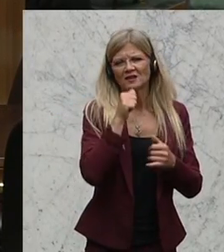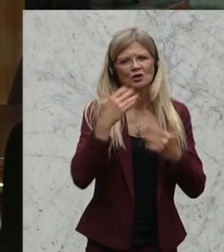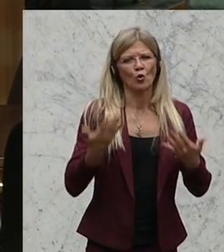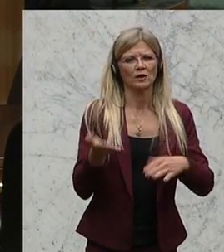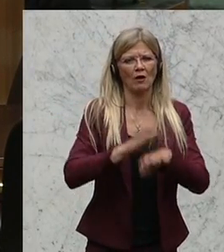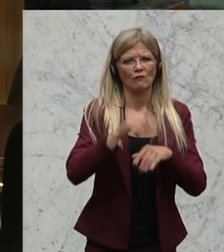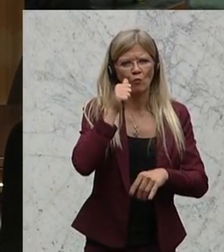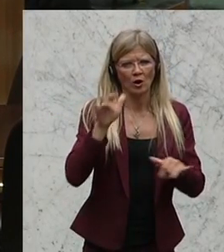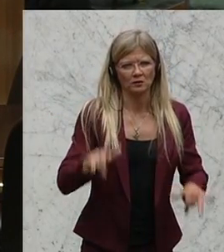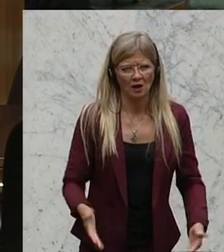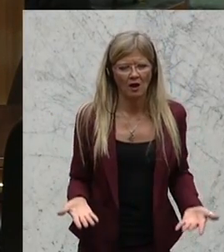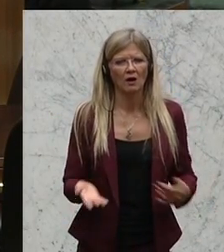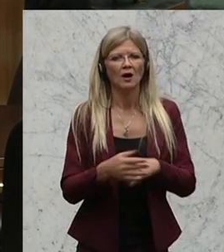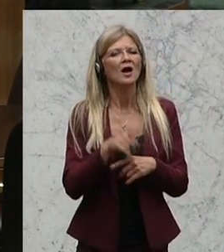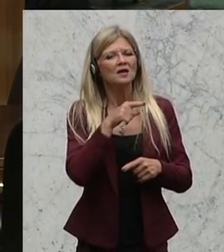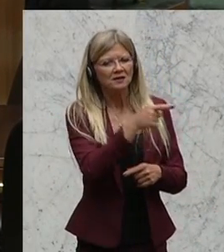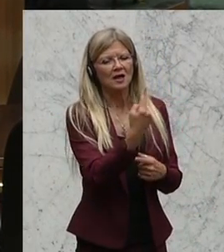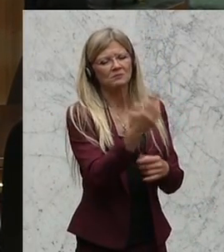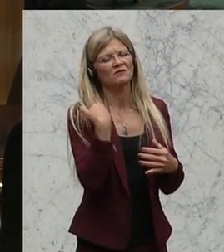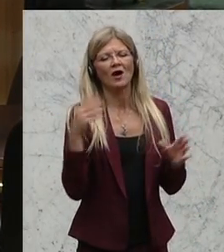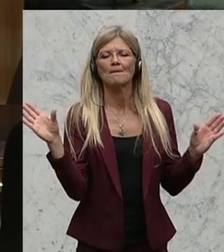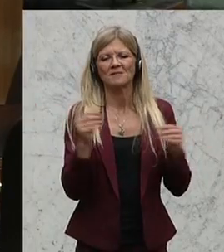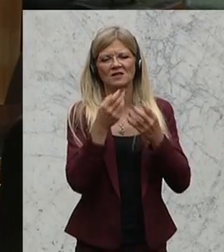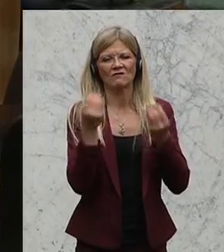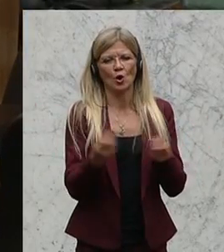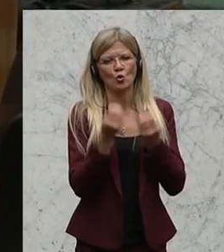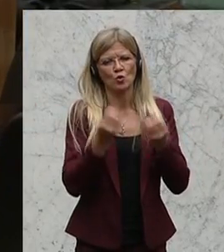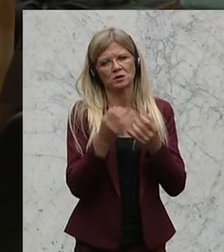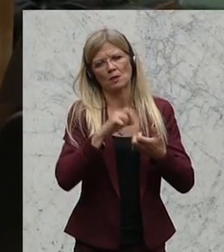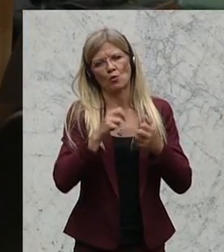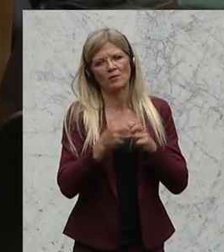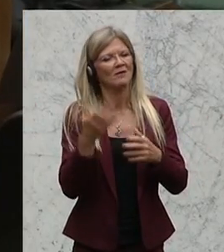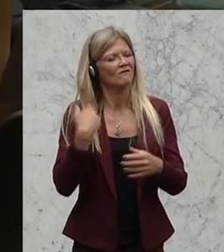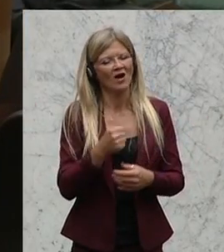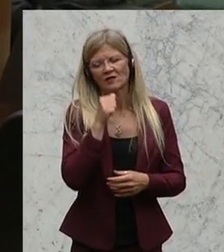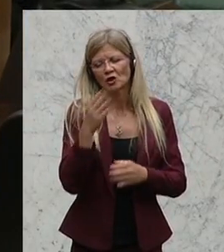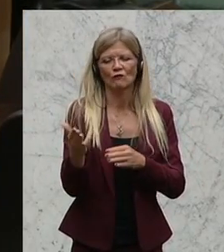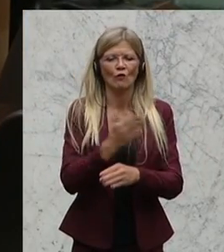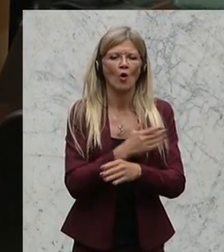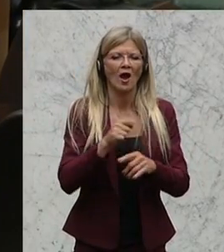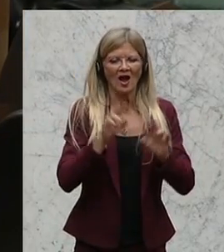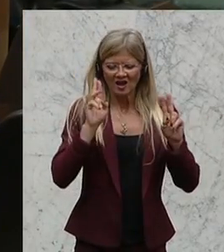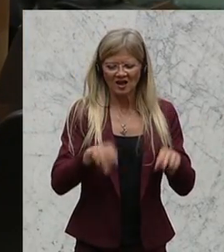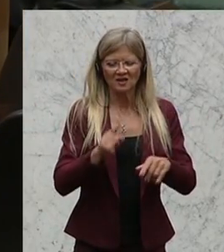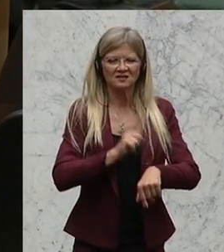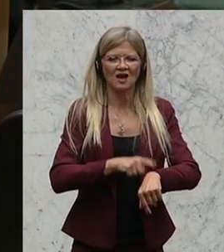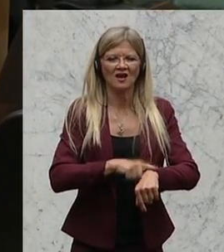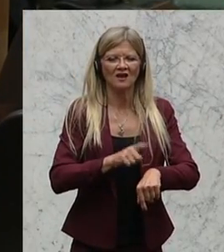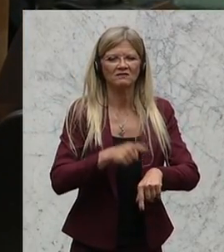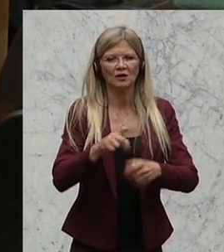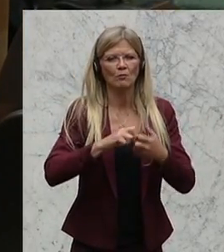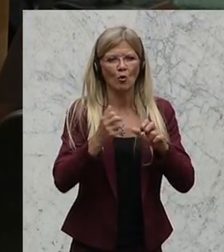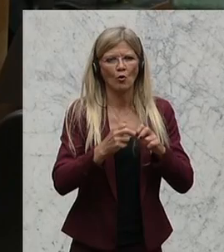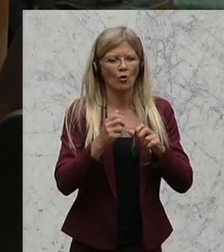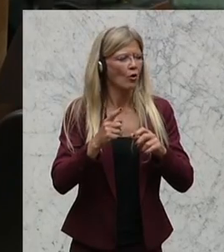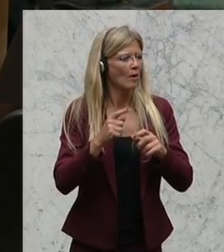sehr wohl Sie mit verursacht. Sie haben nicht die geeigneten Maßnahmen rechtzeitig ergriffen. Nein, ich habe alles verstanden, Herr Kollege Weniger. Sie versuchen